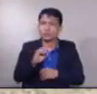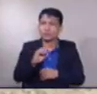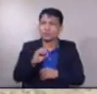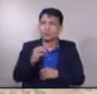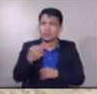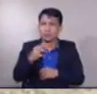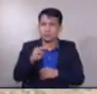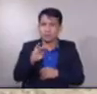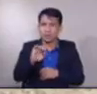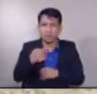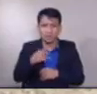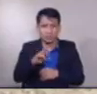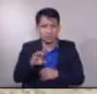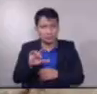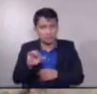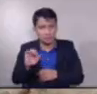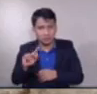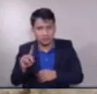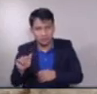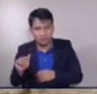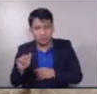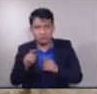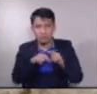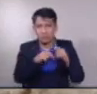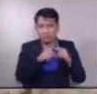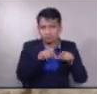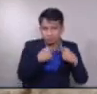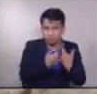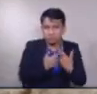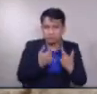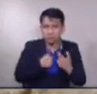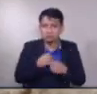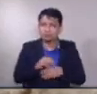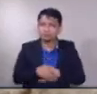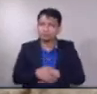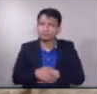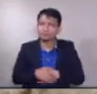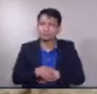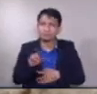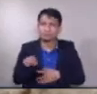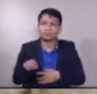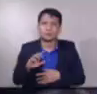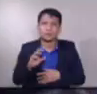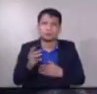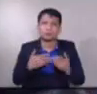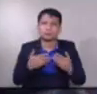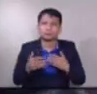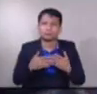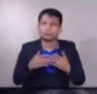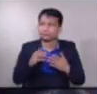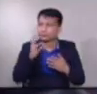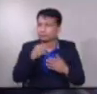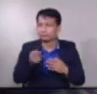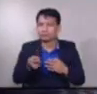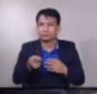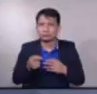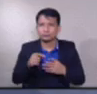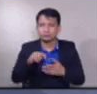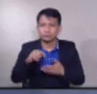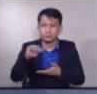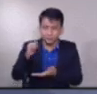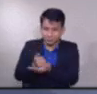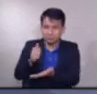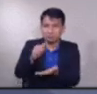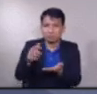Nation, kasama ang Ati Tumandok Tribes. Ngayon, ang pinaka-issue dyan is mga tinatawag na tampering of land